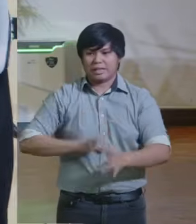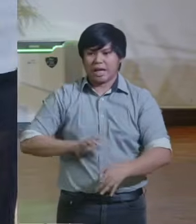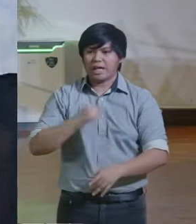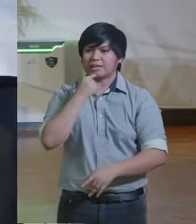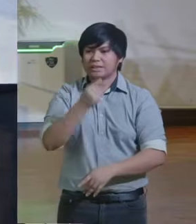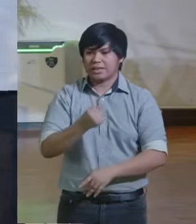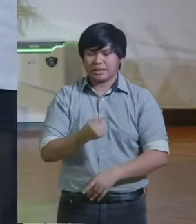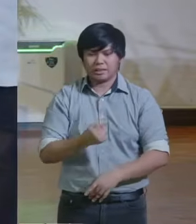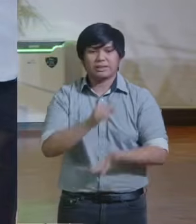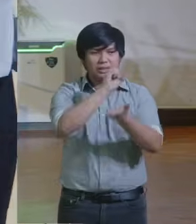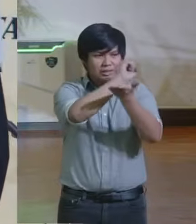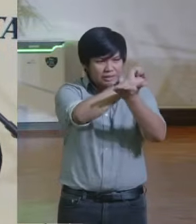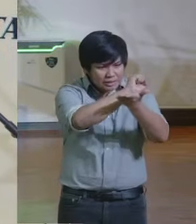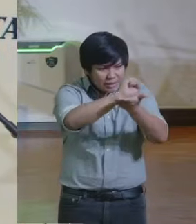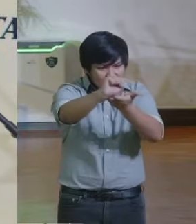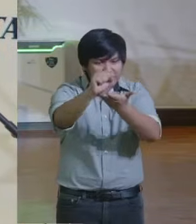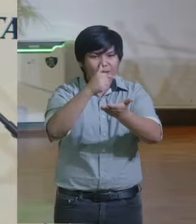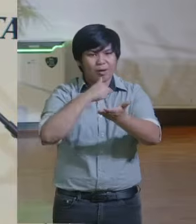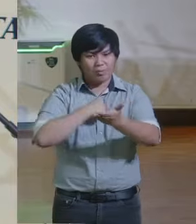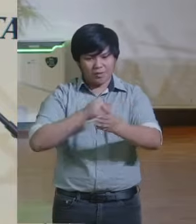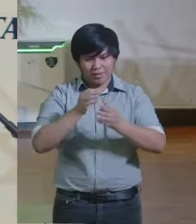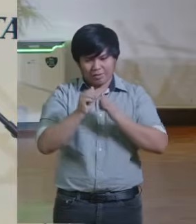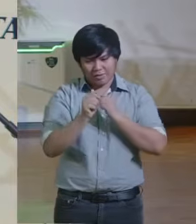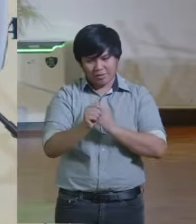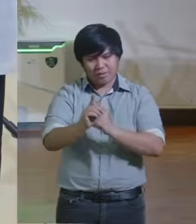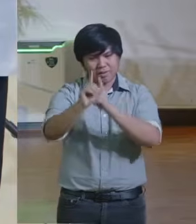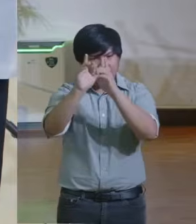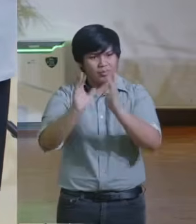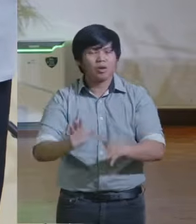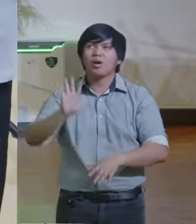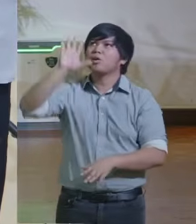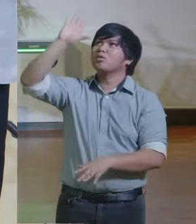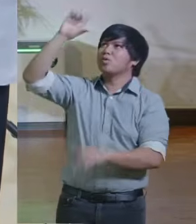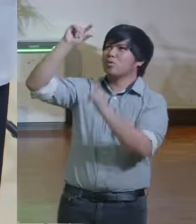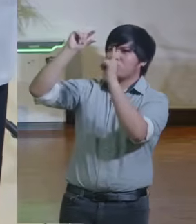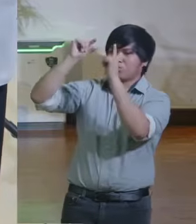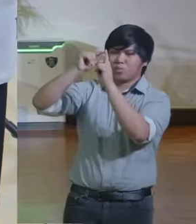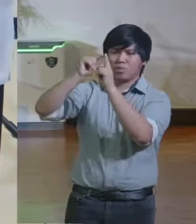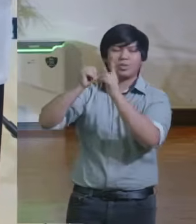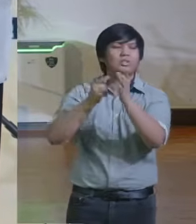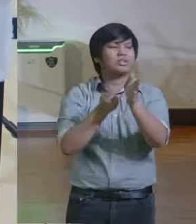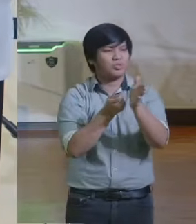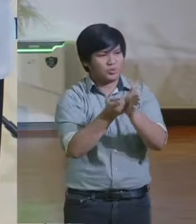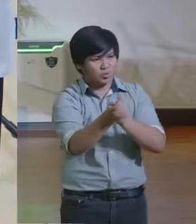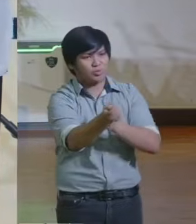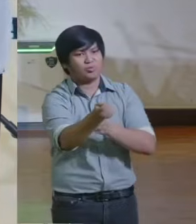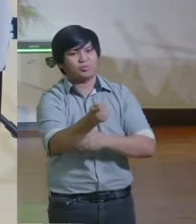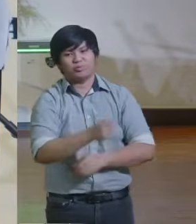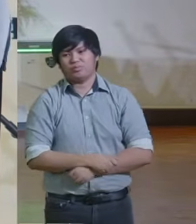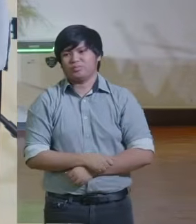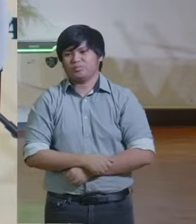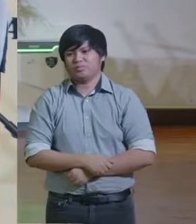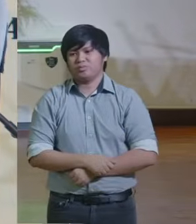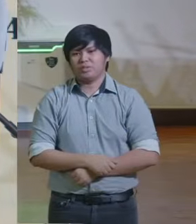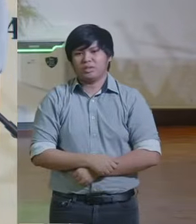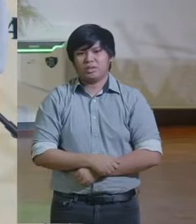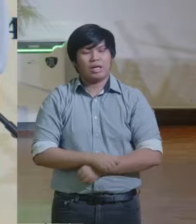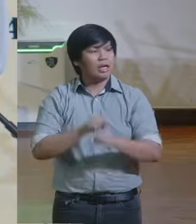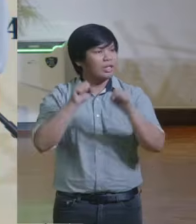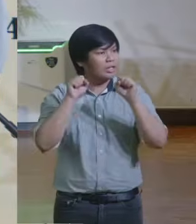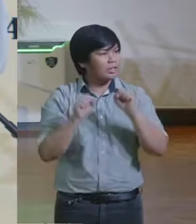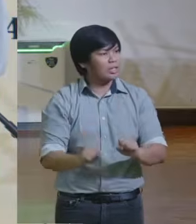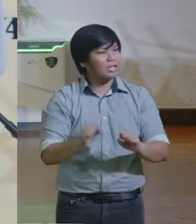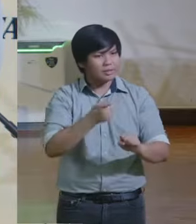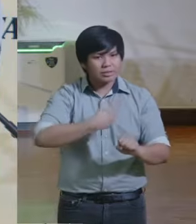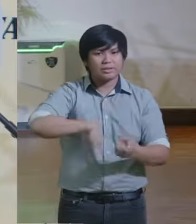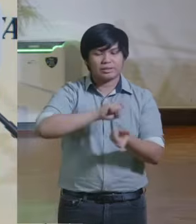panalangin, sanctify them by your word is truth. At kaya ito na tayo ay maging